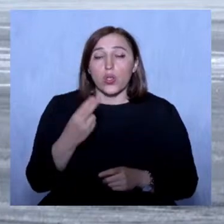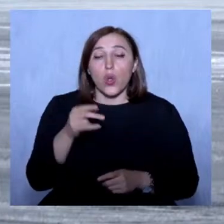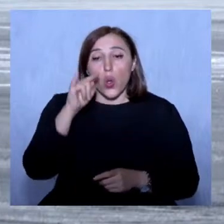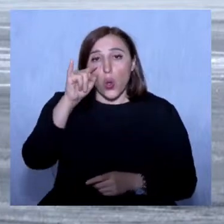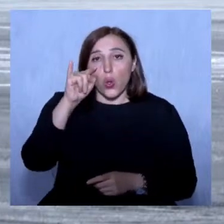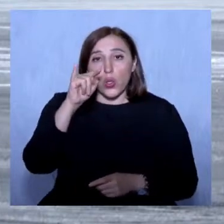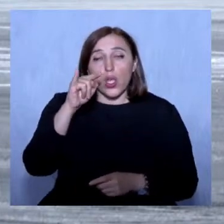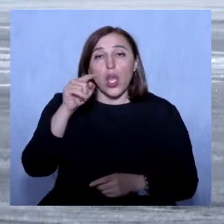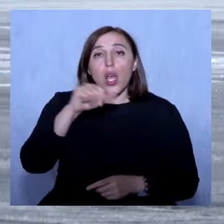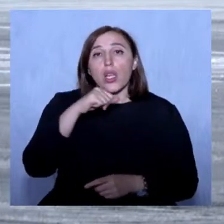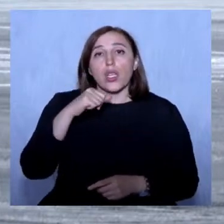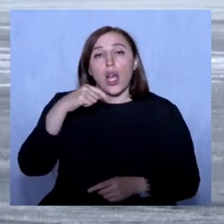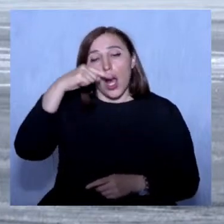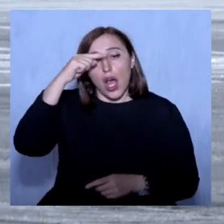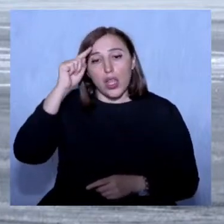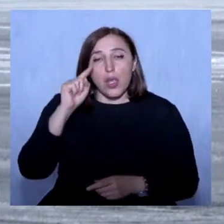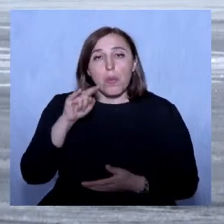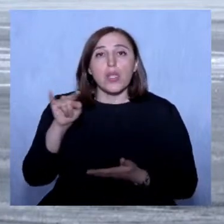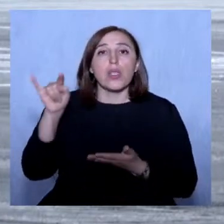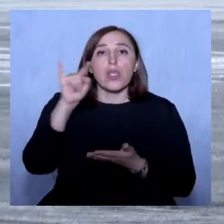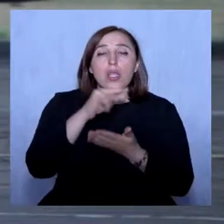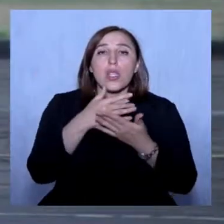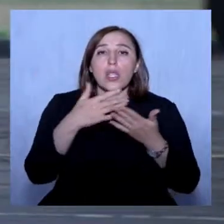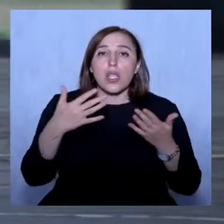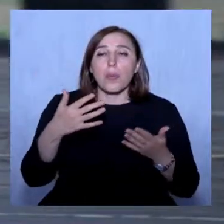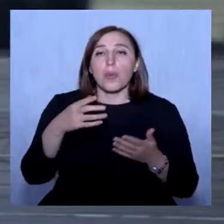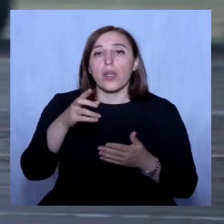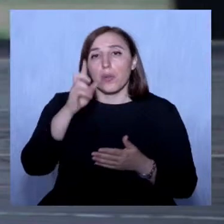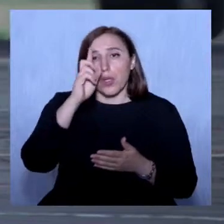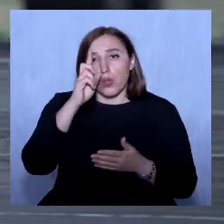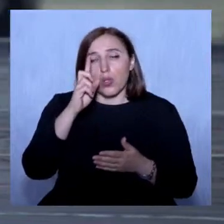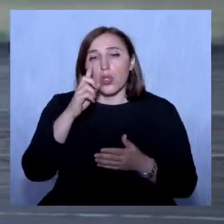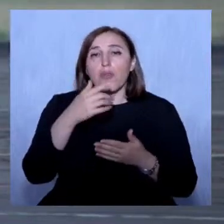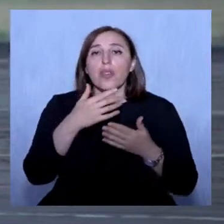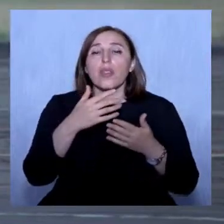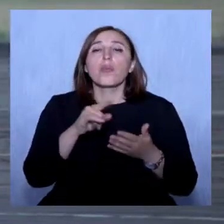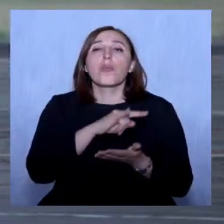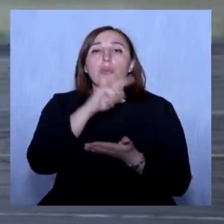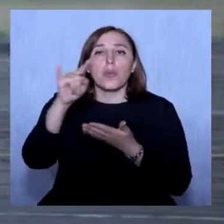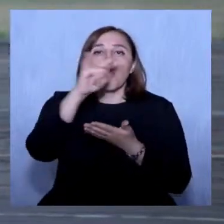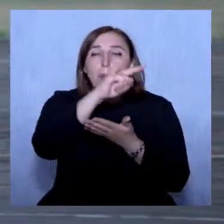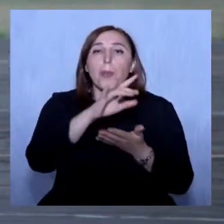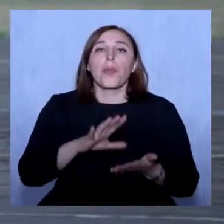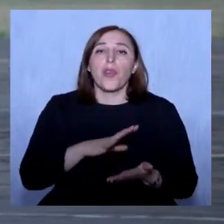ոթային տարածքով չվերտներ են իրականացվել տեպի այլ երկրներ ու հակարակողությամբ և